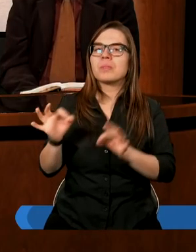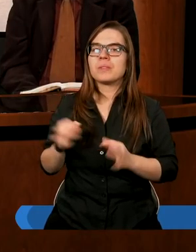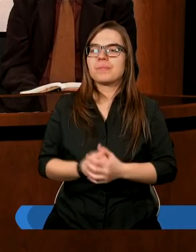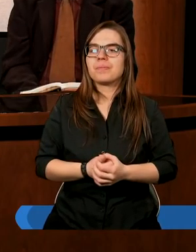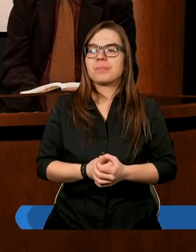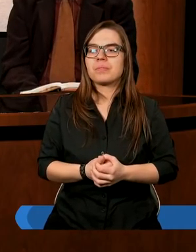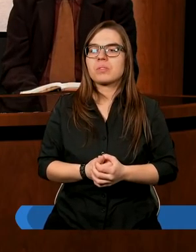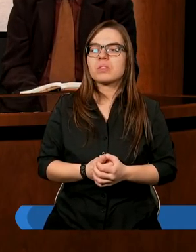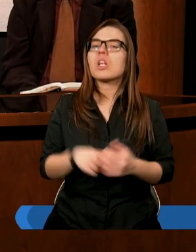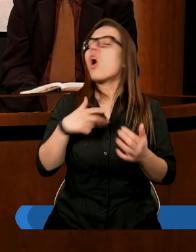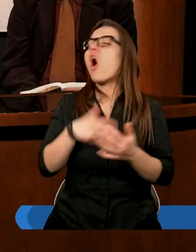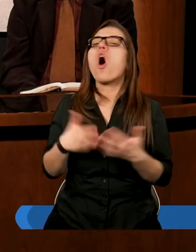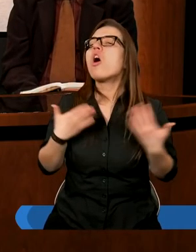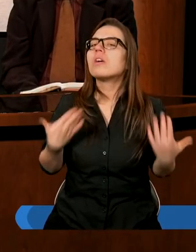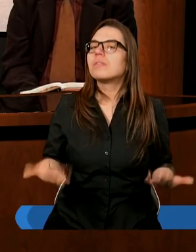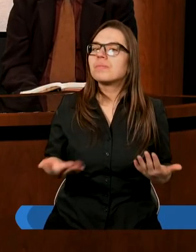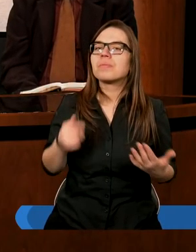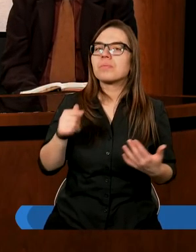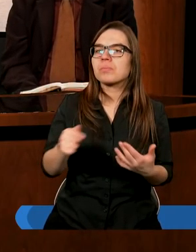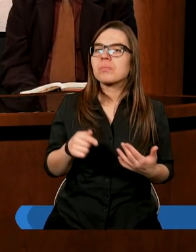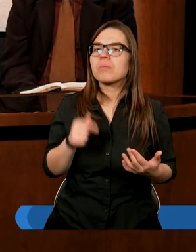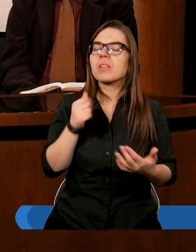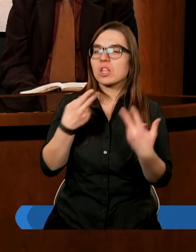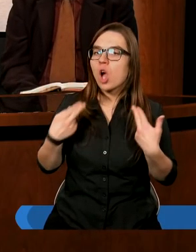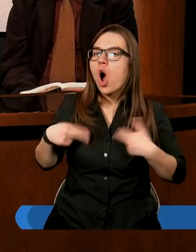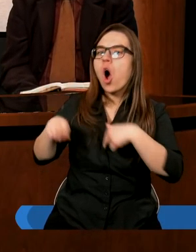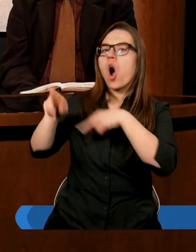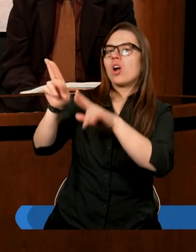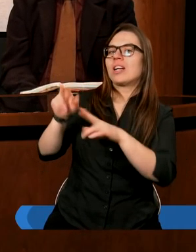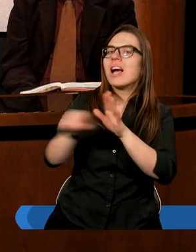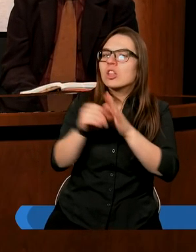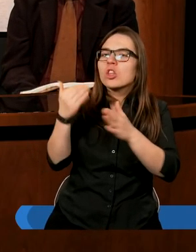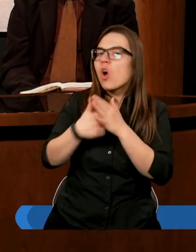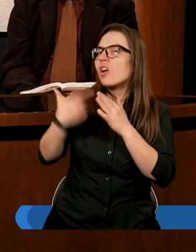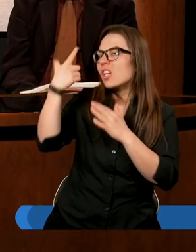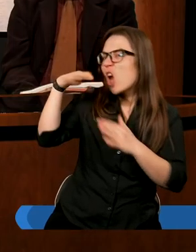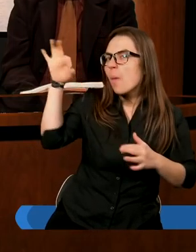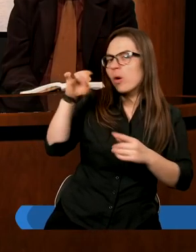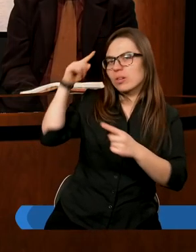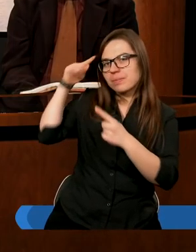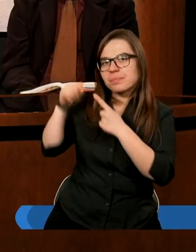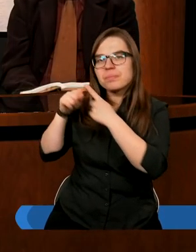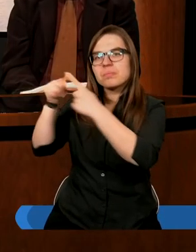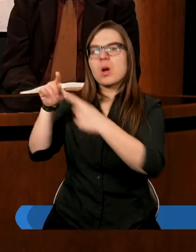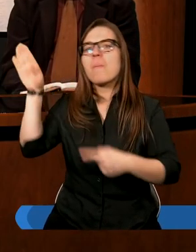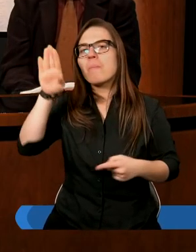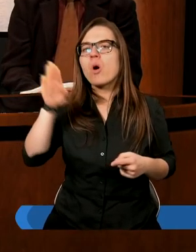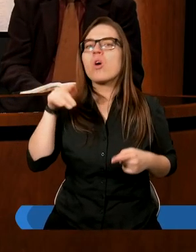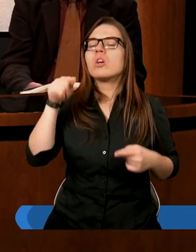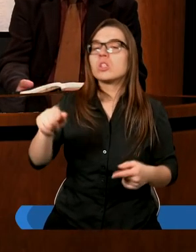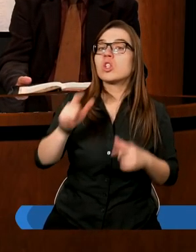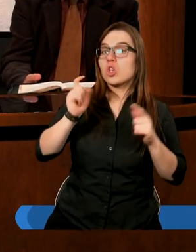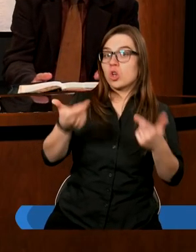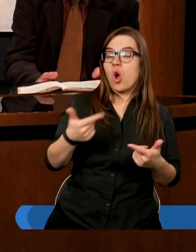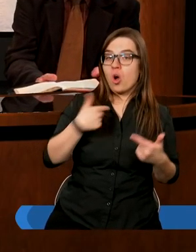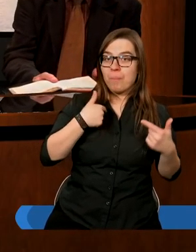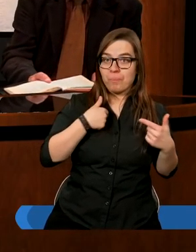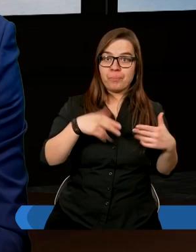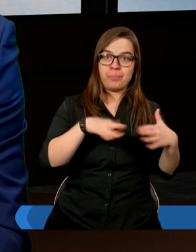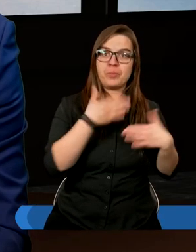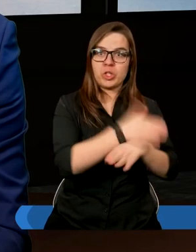tylko właśnie to chodzi że wtedy kiedy jesteśmy poddani oddani do końca Bogu to wtedy to co potem dajemy znowu